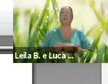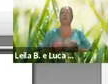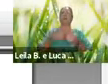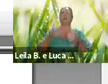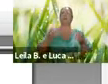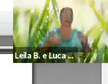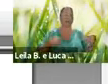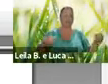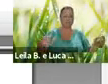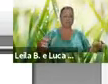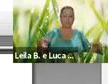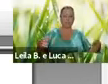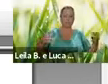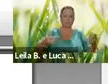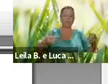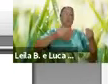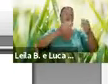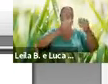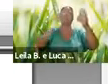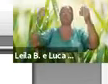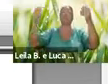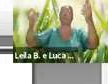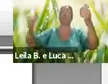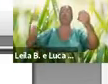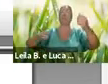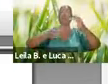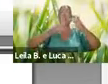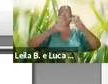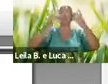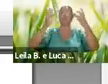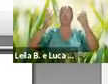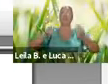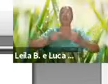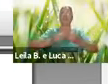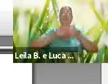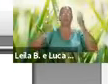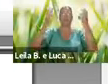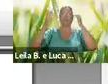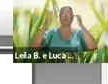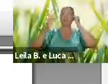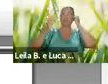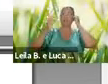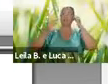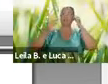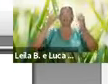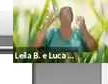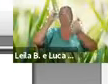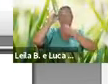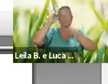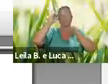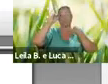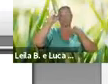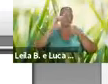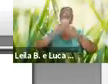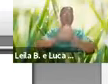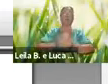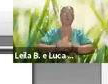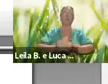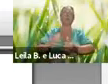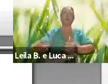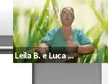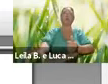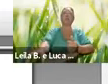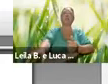esiste, corpuscolare, vuol dire pieno di corpuscolo, di atomi, di cellula, di energia che sta attorno a